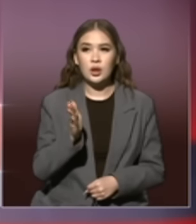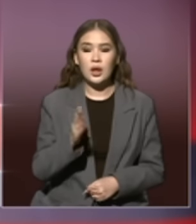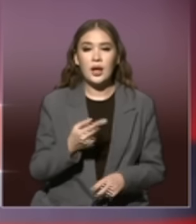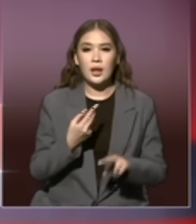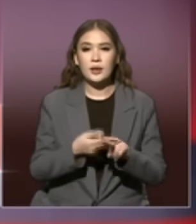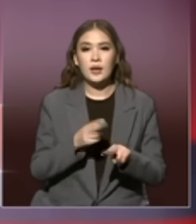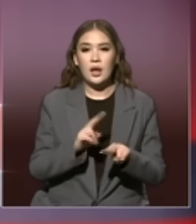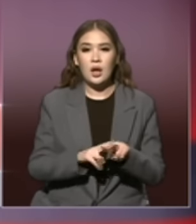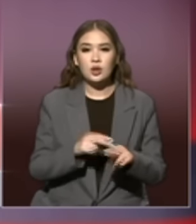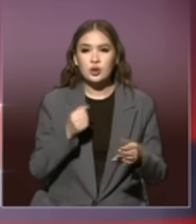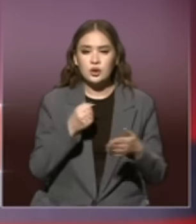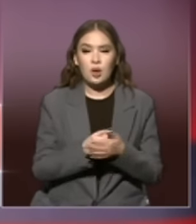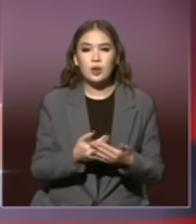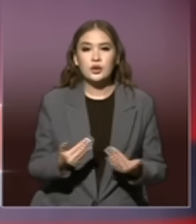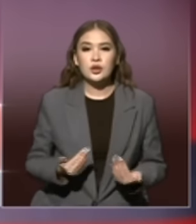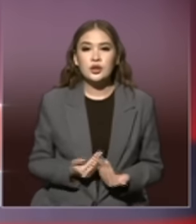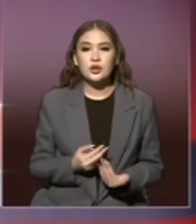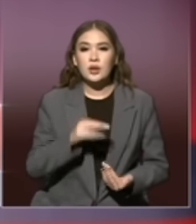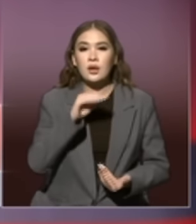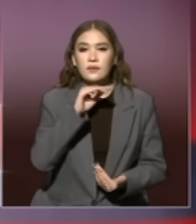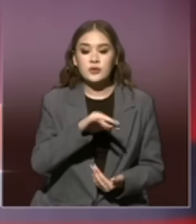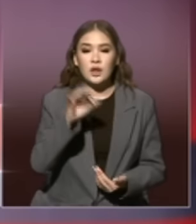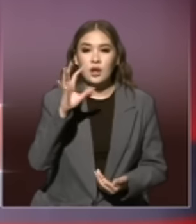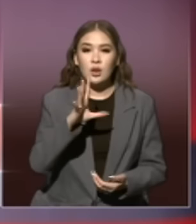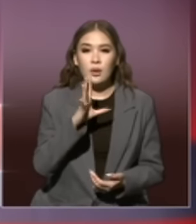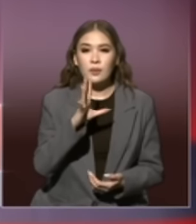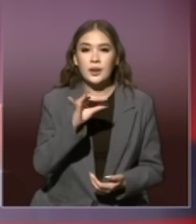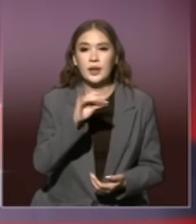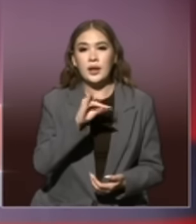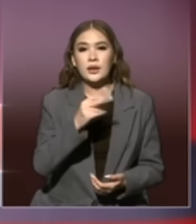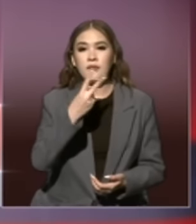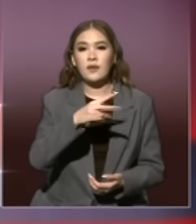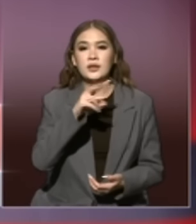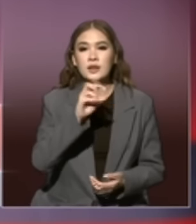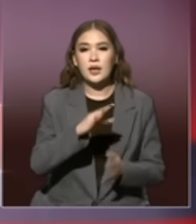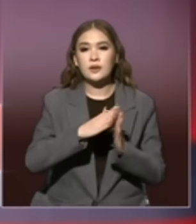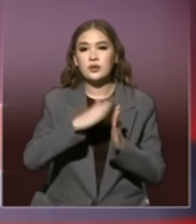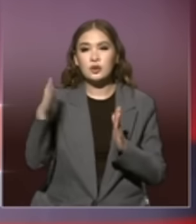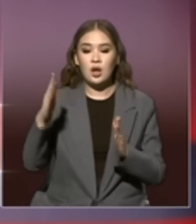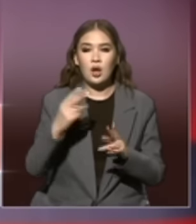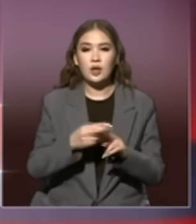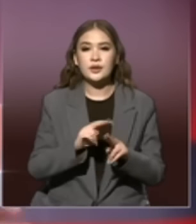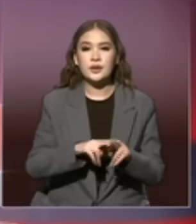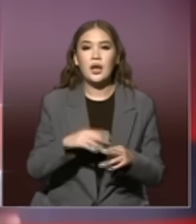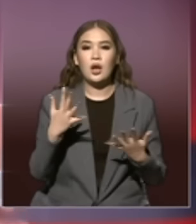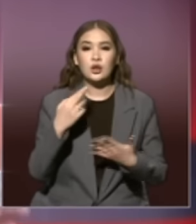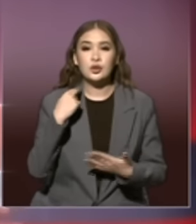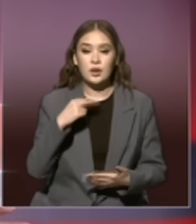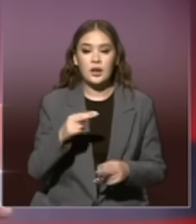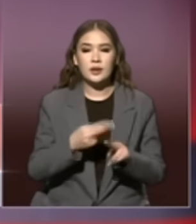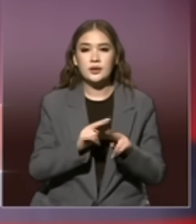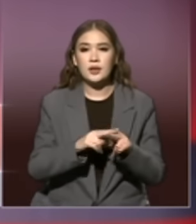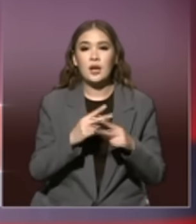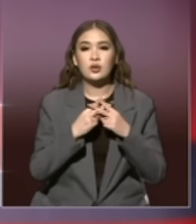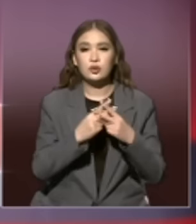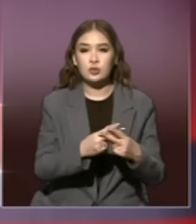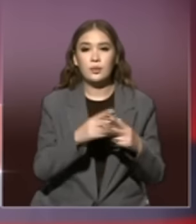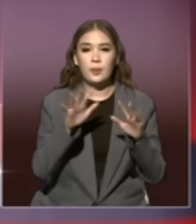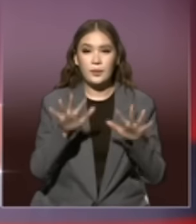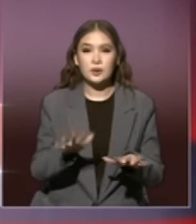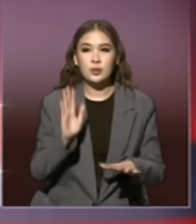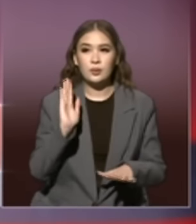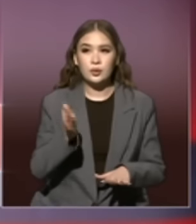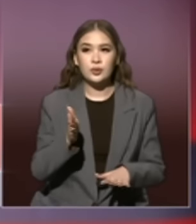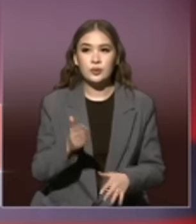қатаң режимде олар өмір бақи бас бостандығынан айыратын, немесе 20 жылдан ары қарай көп отыратын адамдарға сол түрмеде қарастырған.